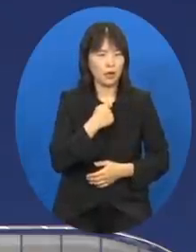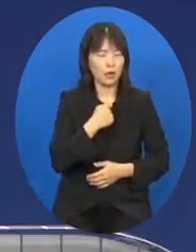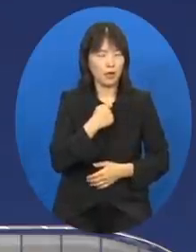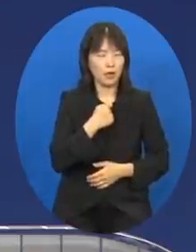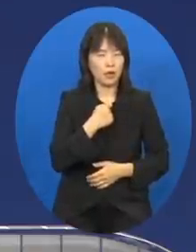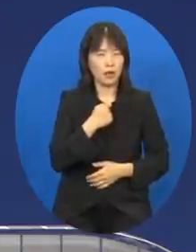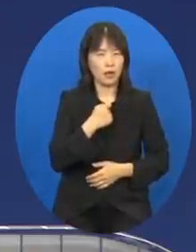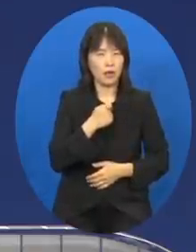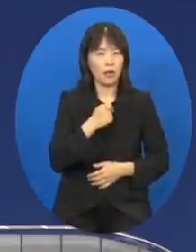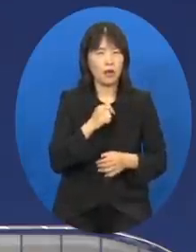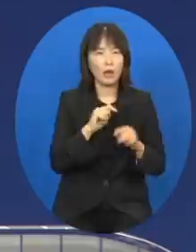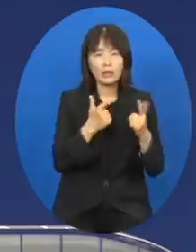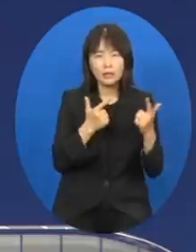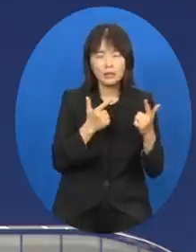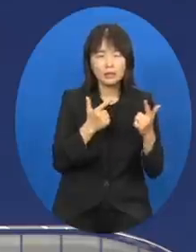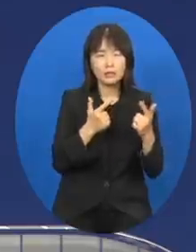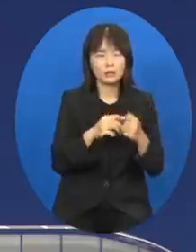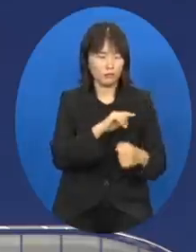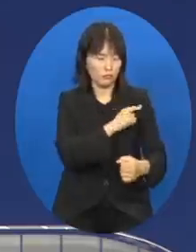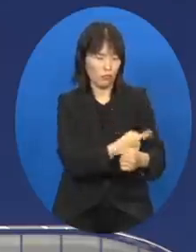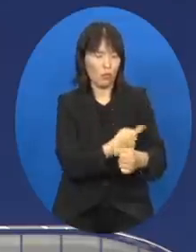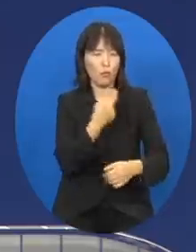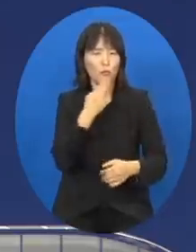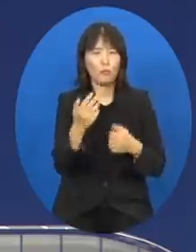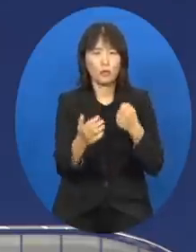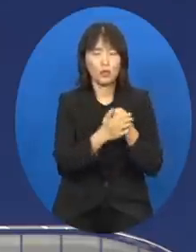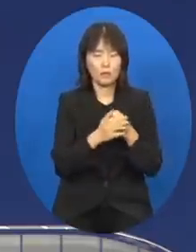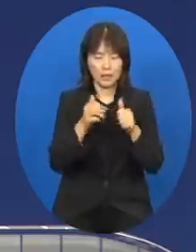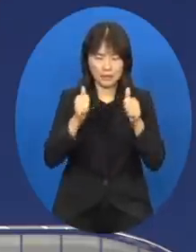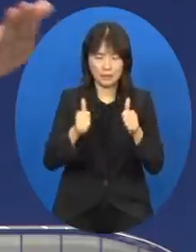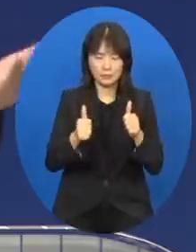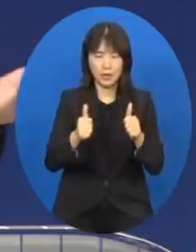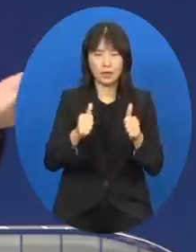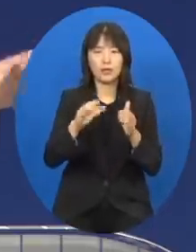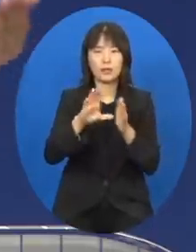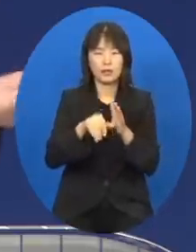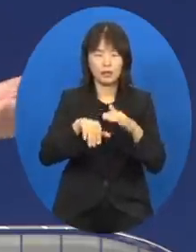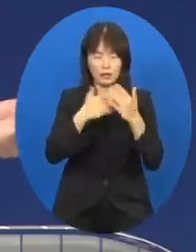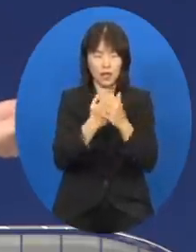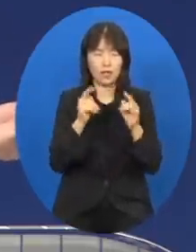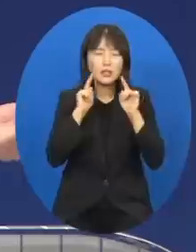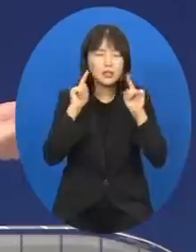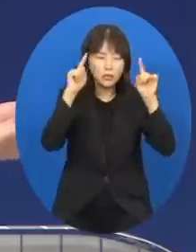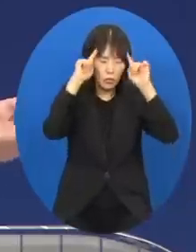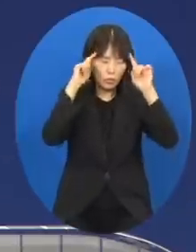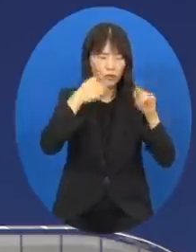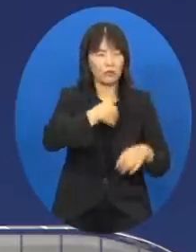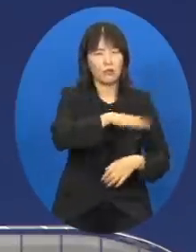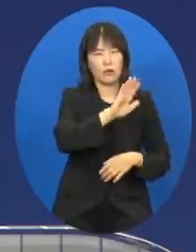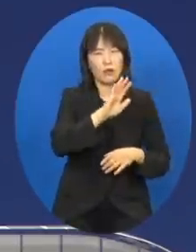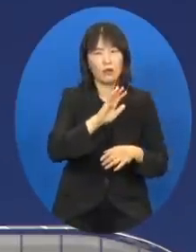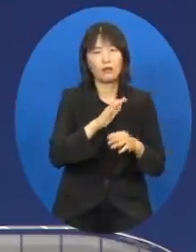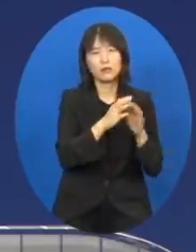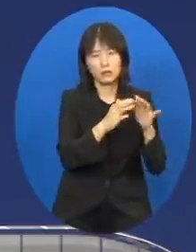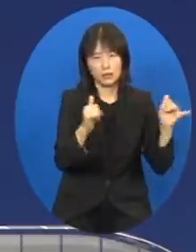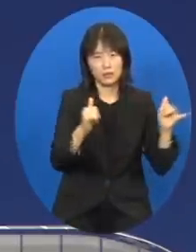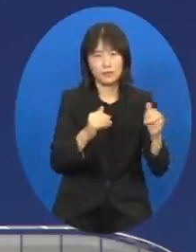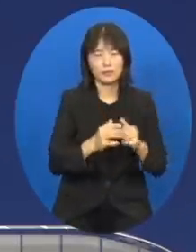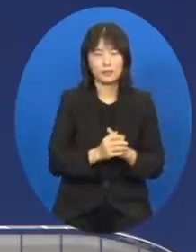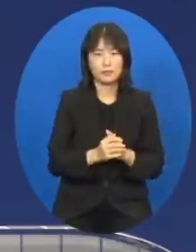사람에게는 없기에 심판 앞에서 다 지옥에 갈 수밖에 없는 자라.